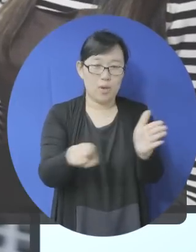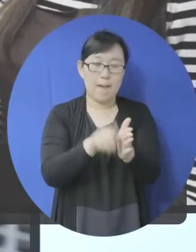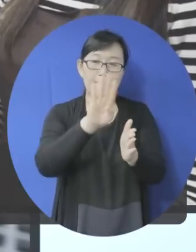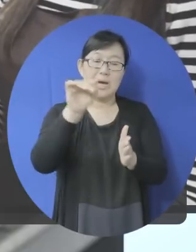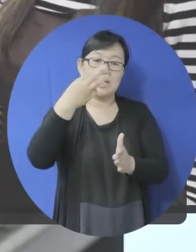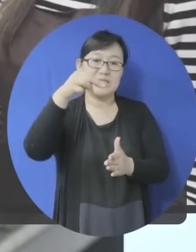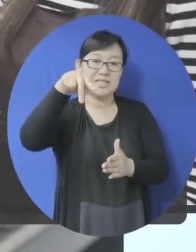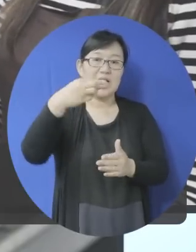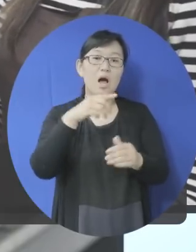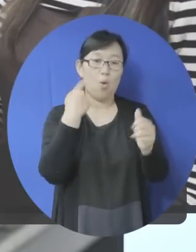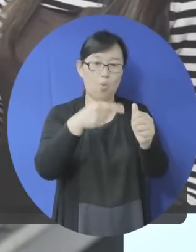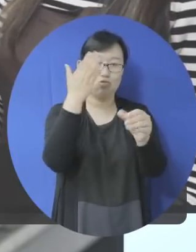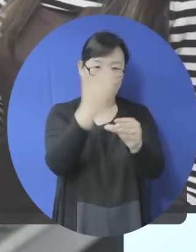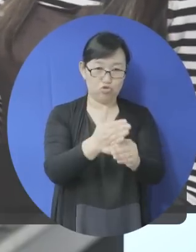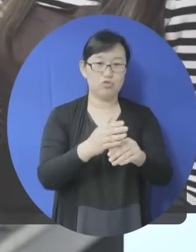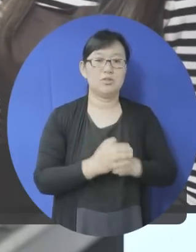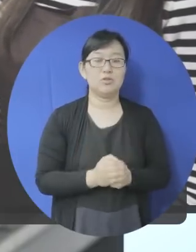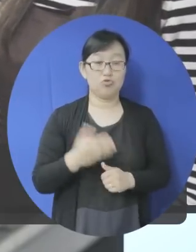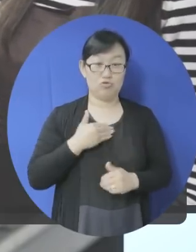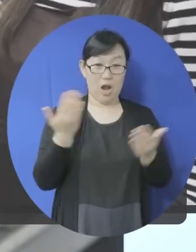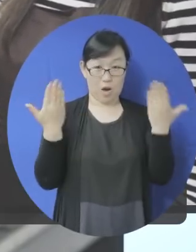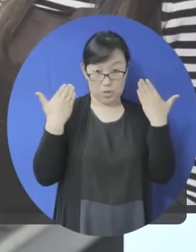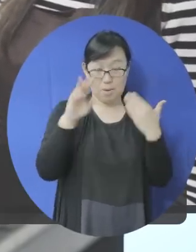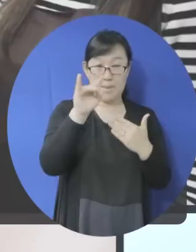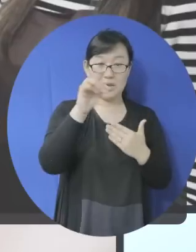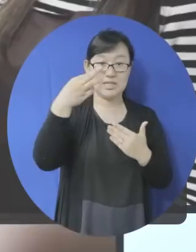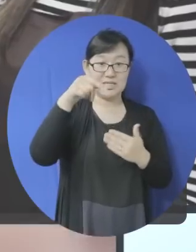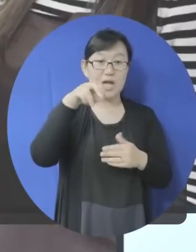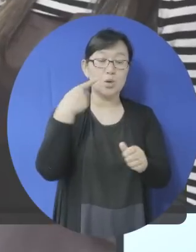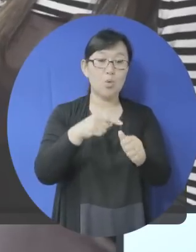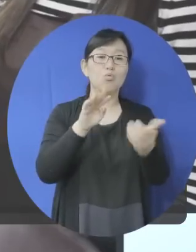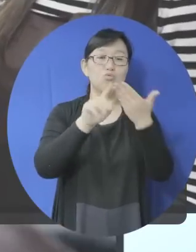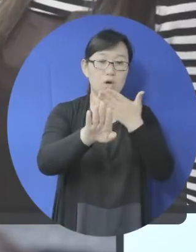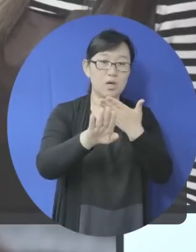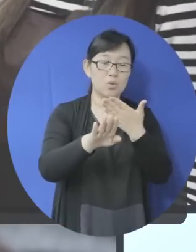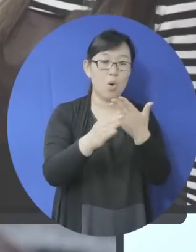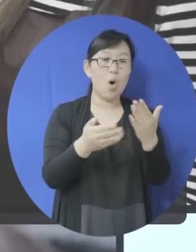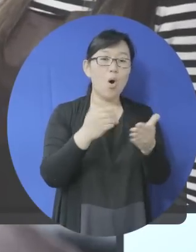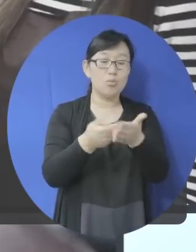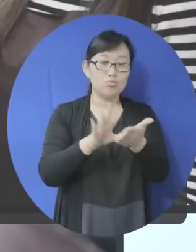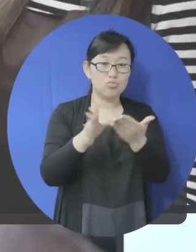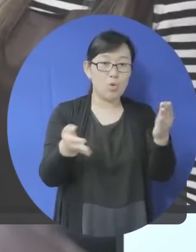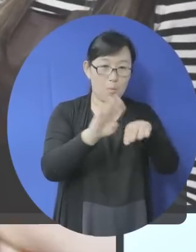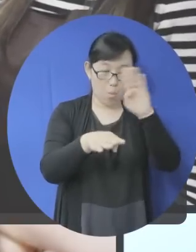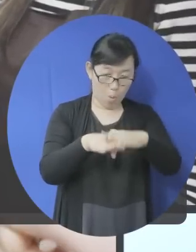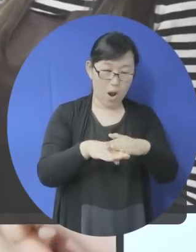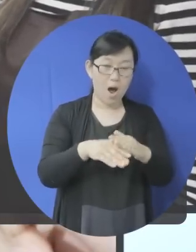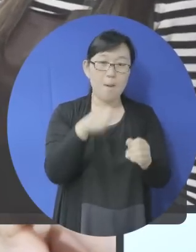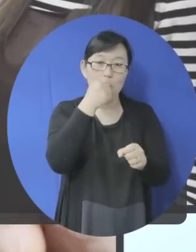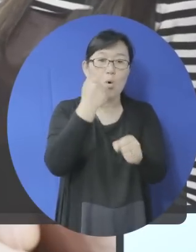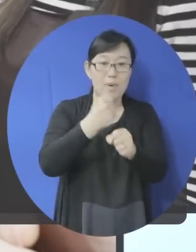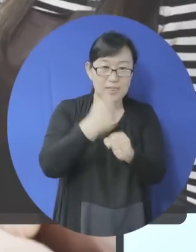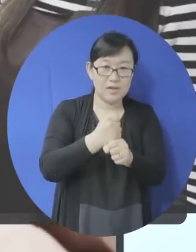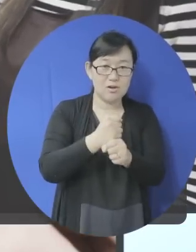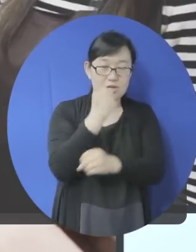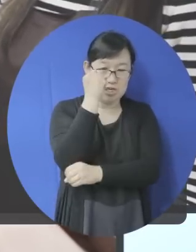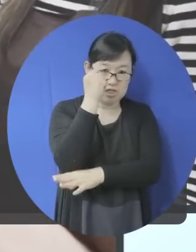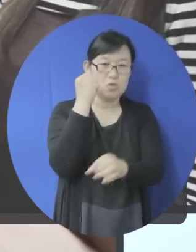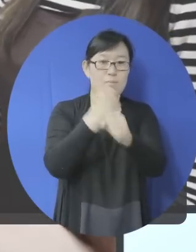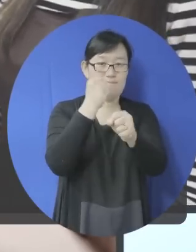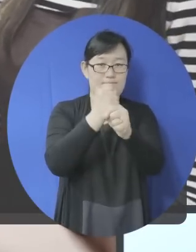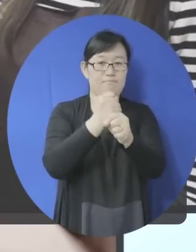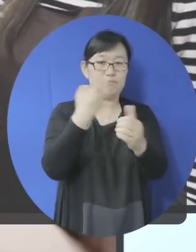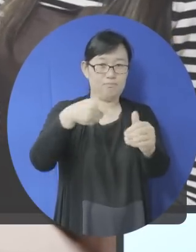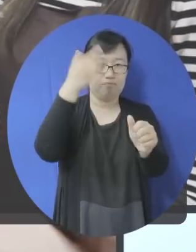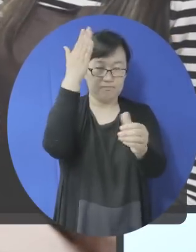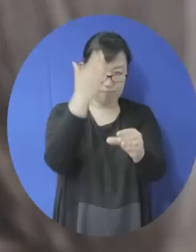위해 바리스타 교육을 하고 있습니다. 저희 학교에서는 바리스타 교육 외에도 상품 포장, 식품 가공, 그리고 기초 공예를